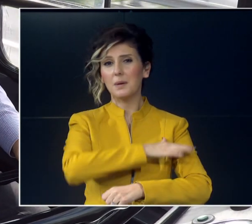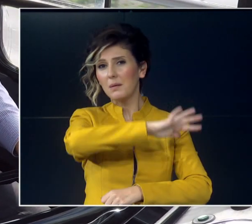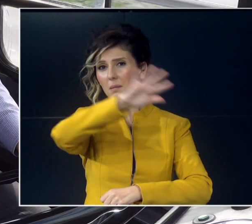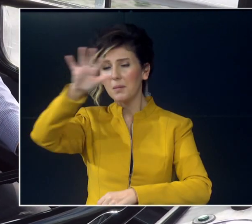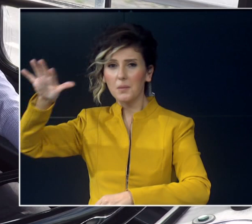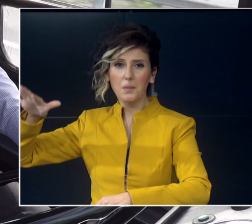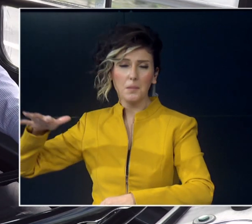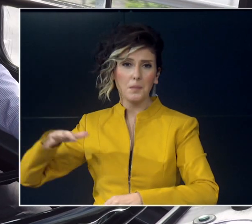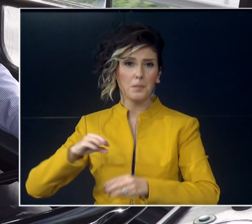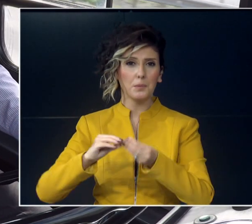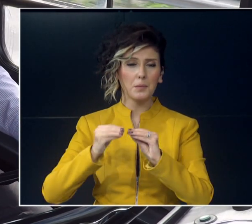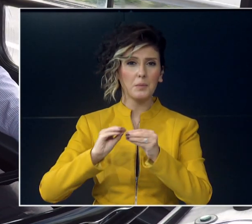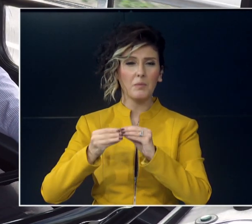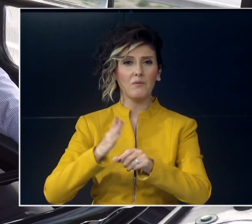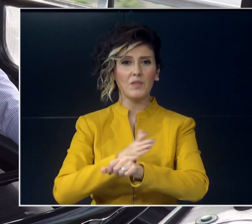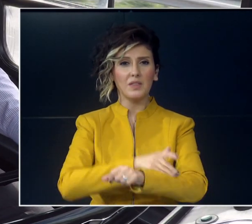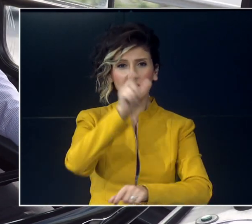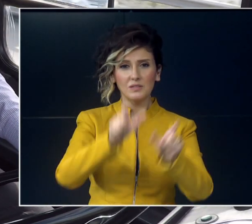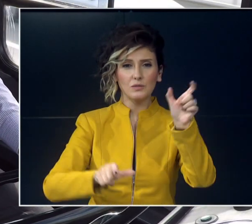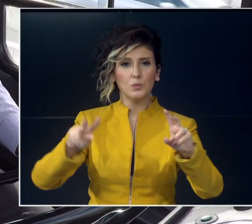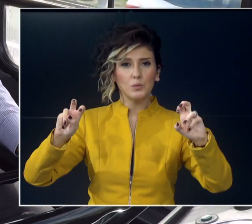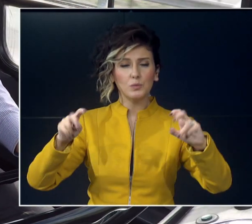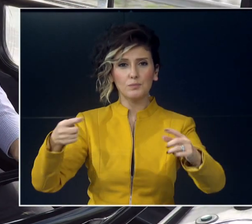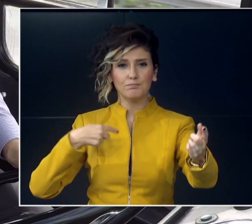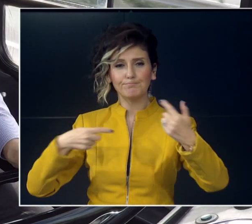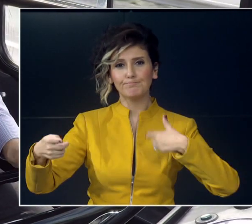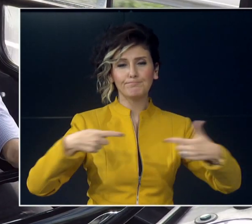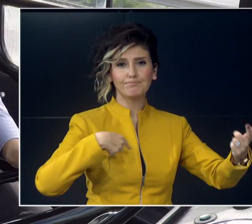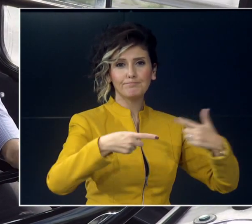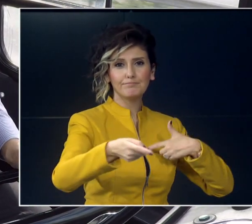sorunları, vatandaşların konuları, her şeyle